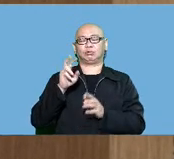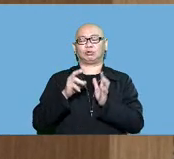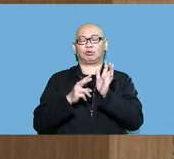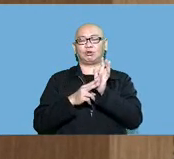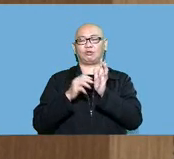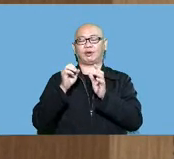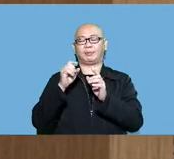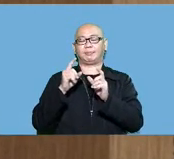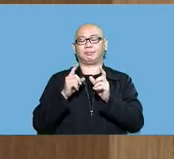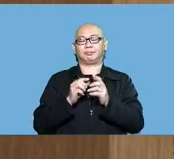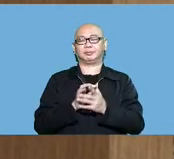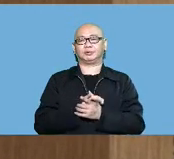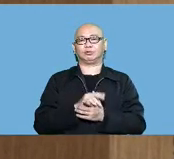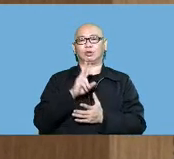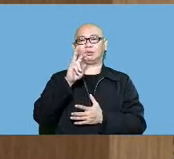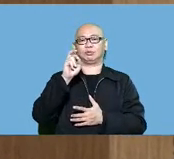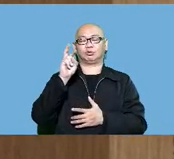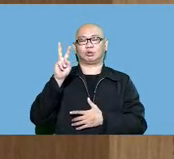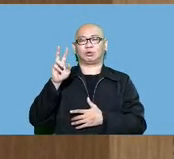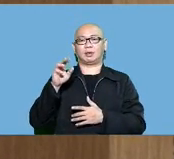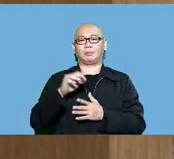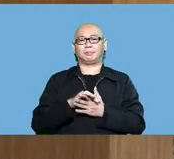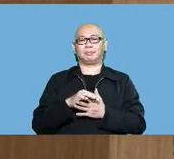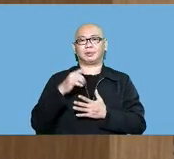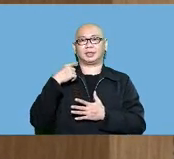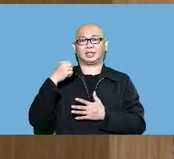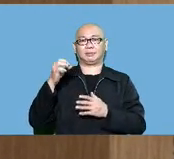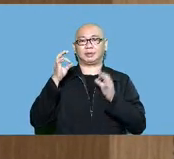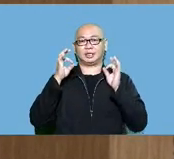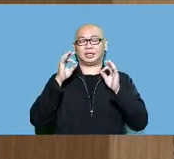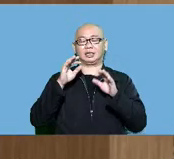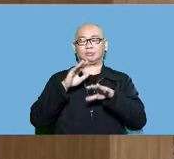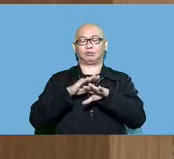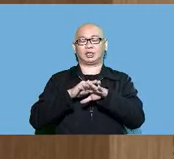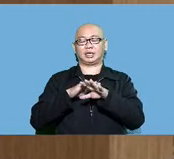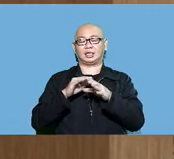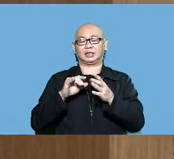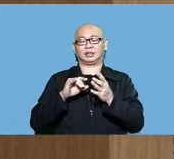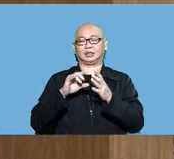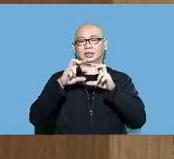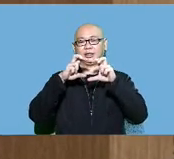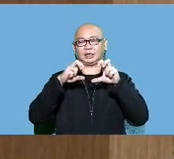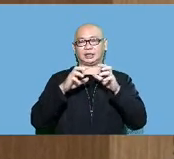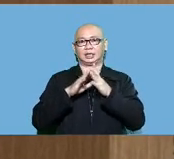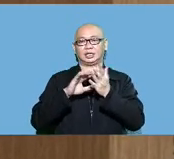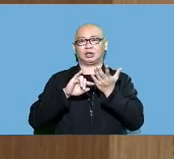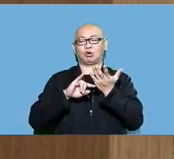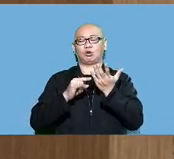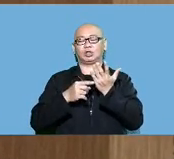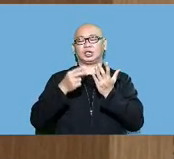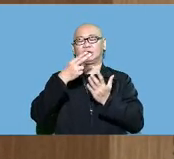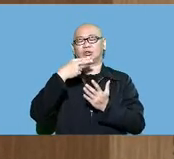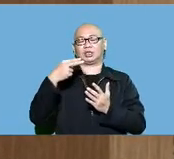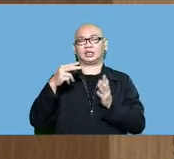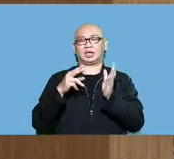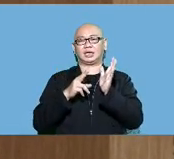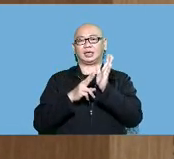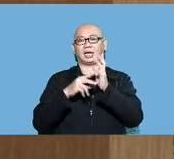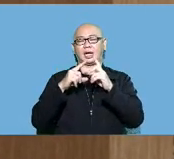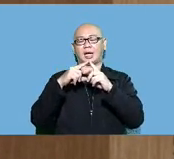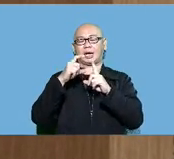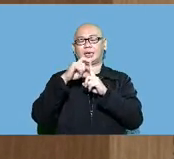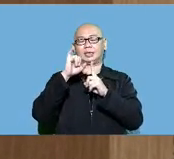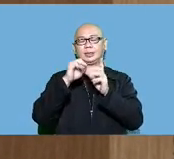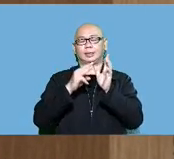November 2022. Menteri Pendidikan, Kebudayaan, Riset dan Teknologi Republik Indonesia tertanda